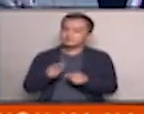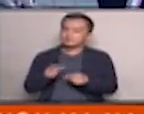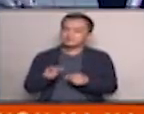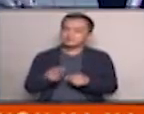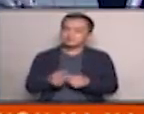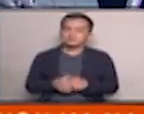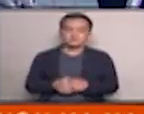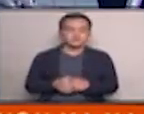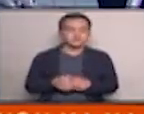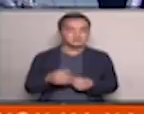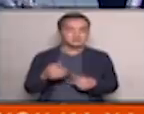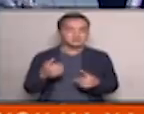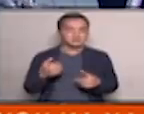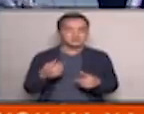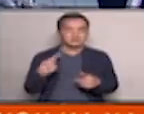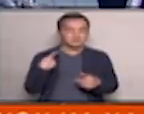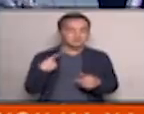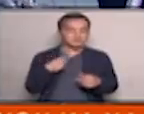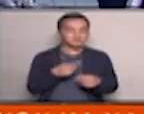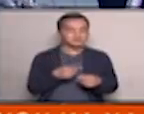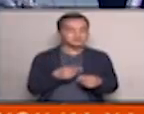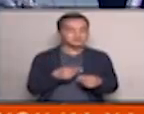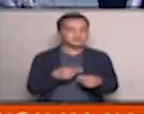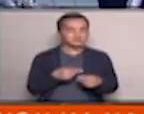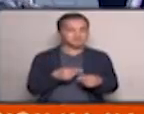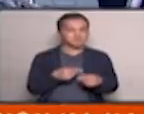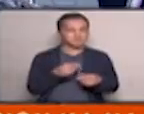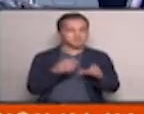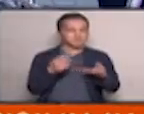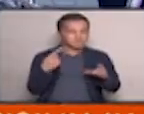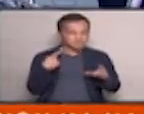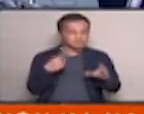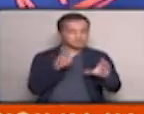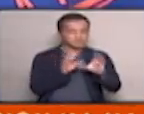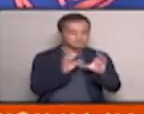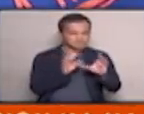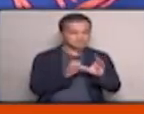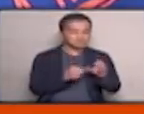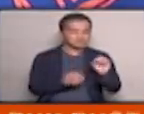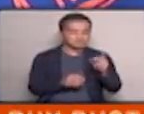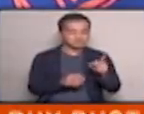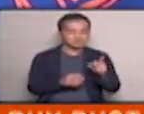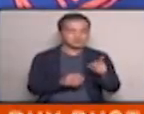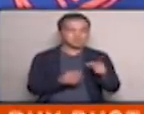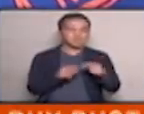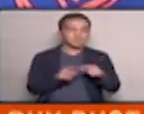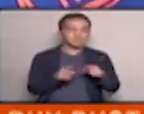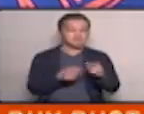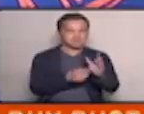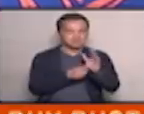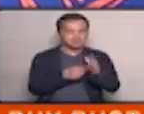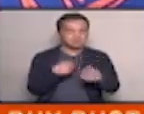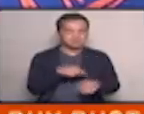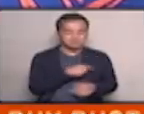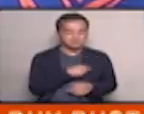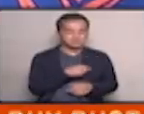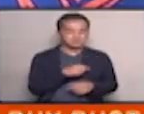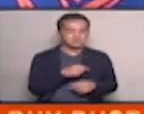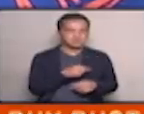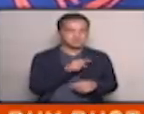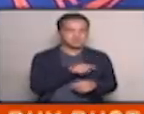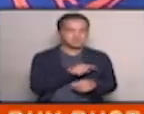Hindi, meron na po kami noon eh. Kumbaga may mga certificate na po kami doon. Okay na po yun. Bali, ang nire-require na lang po sa amin is